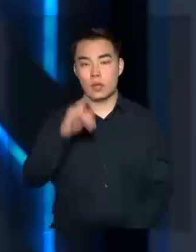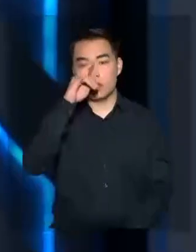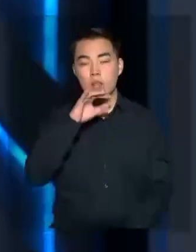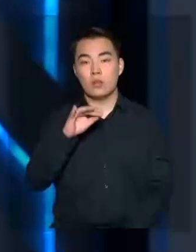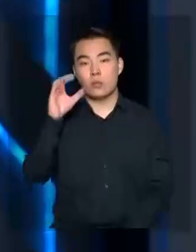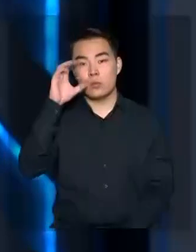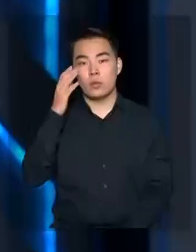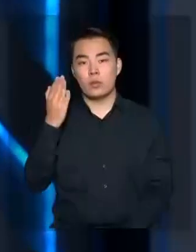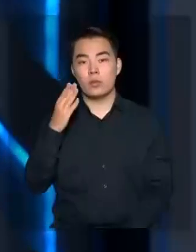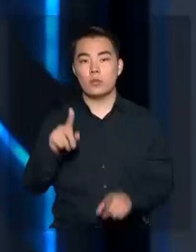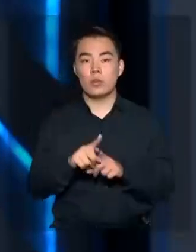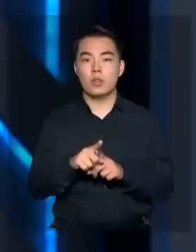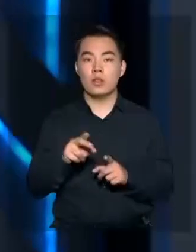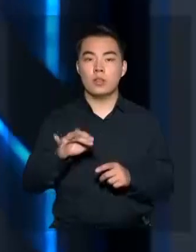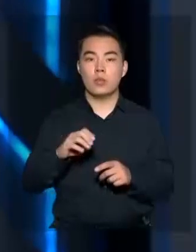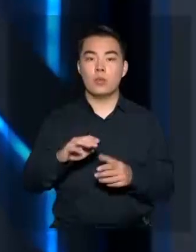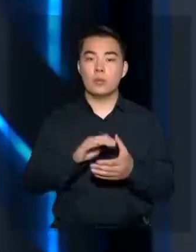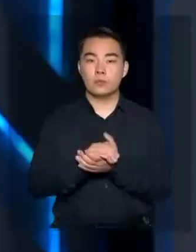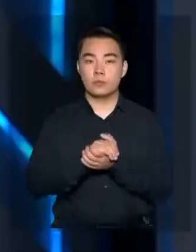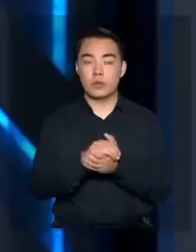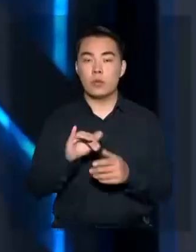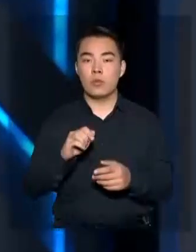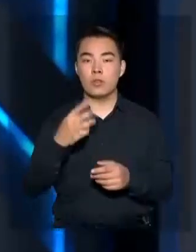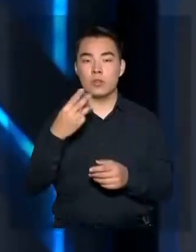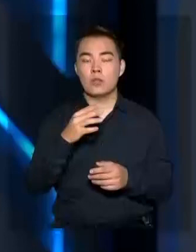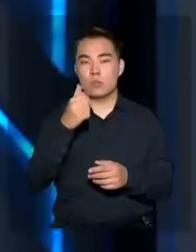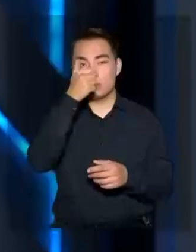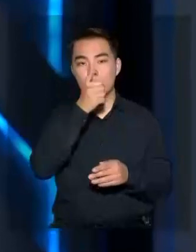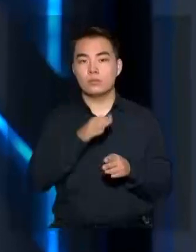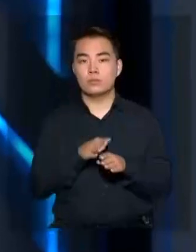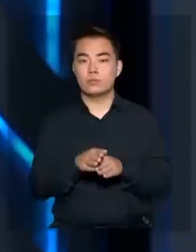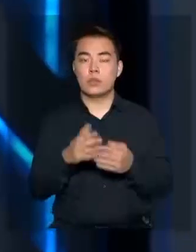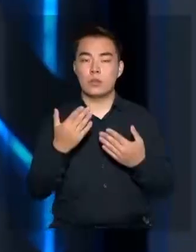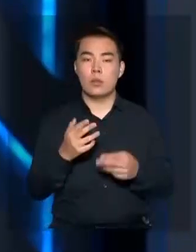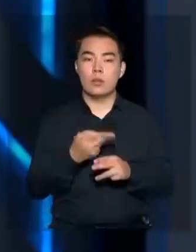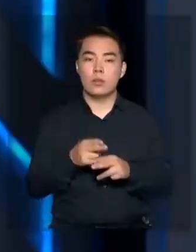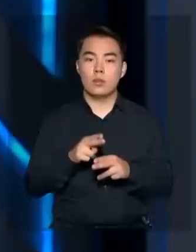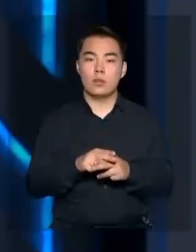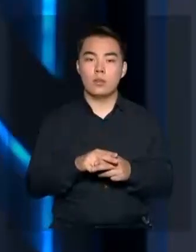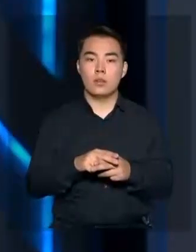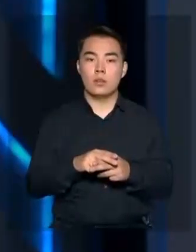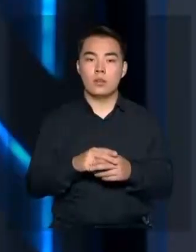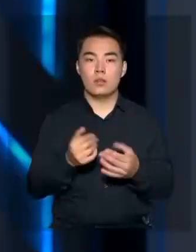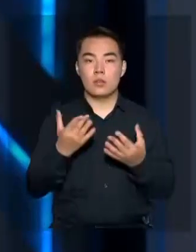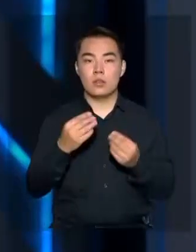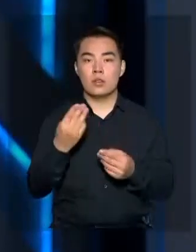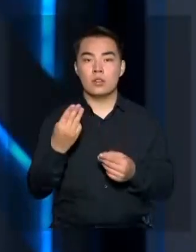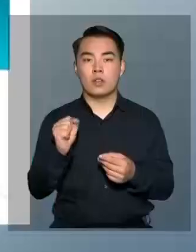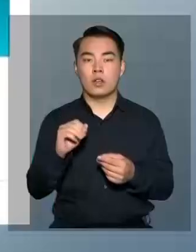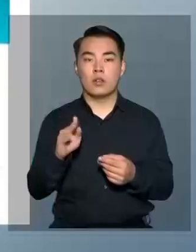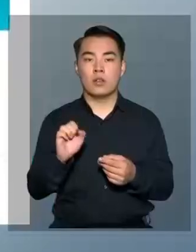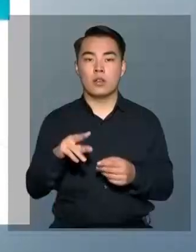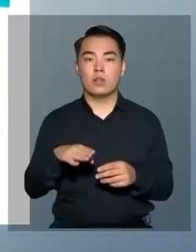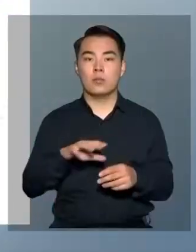Қазақстан мен Өзбекстан арасындағы дипломатиялық қатынастың орнағанына 30 жыл. Атаулы датаға орай Шавкат Мирзиёев